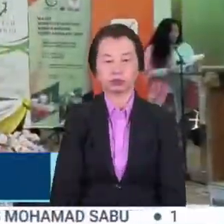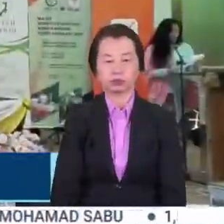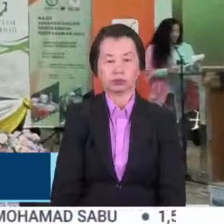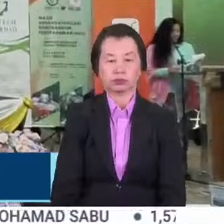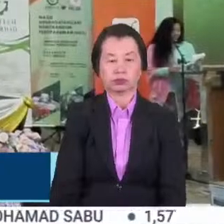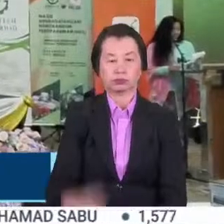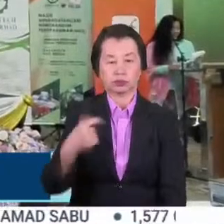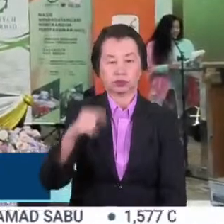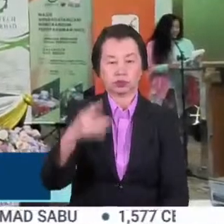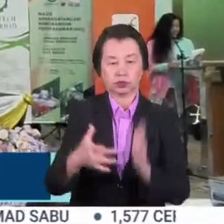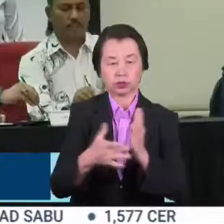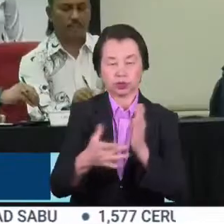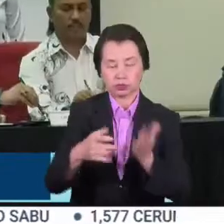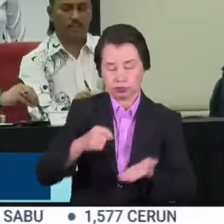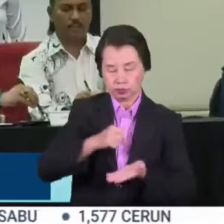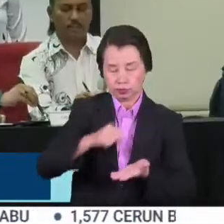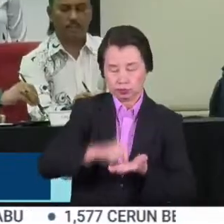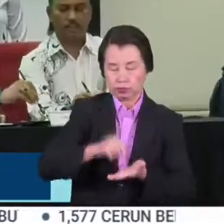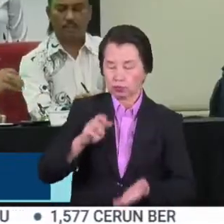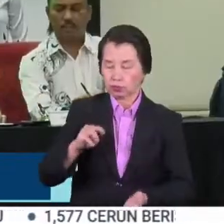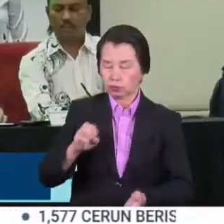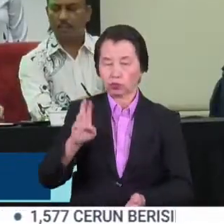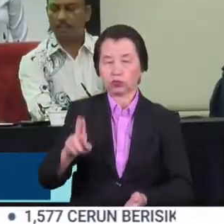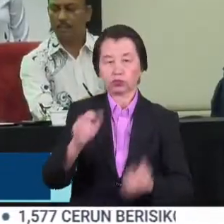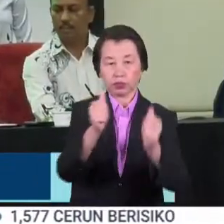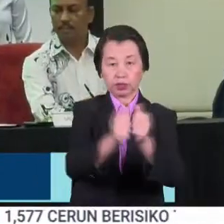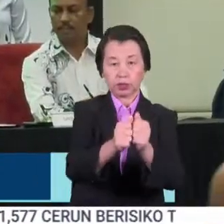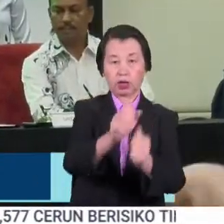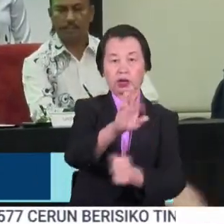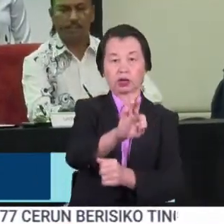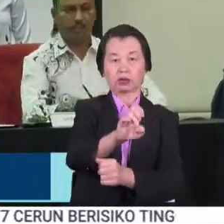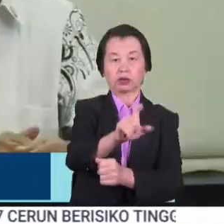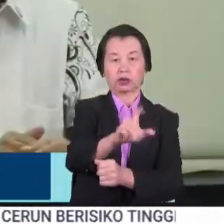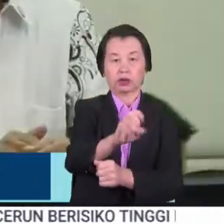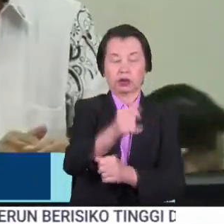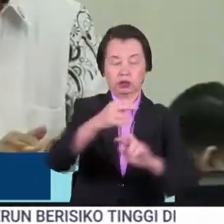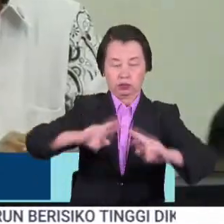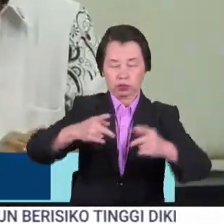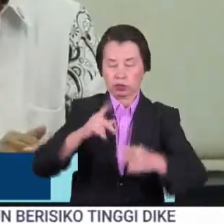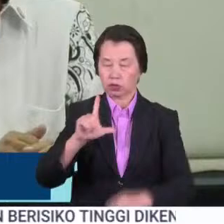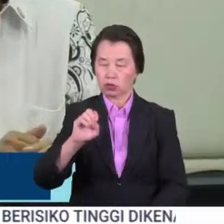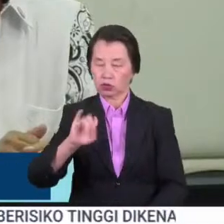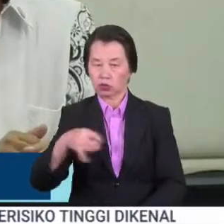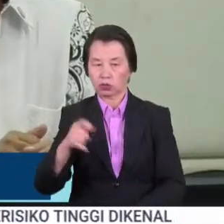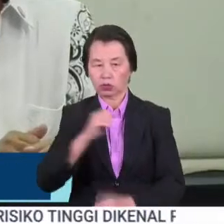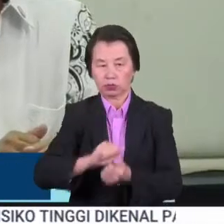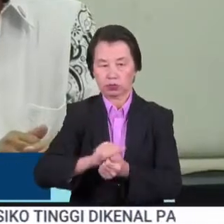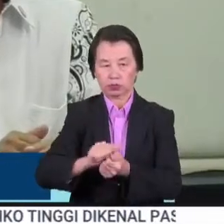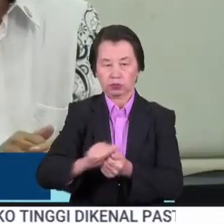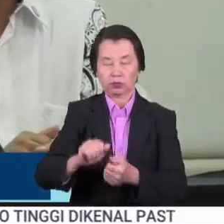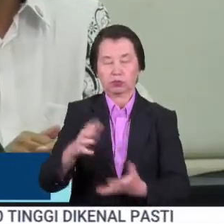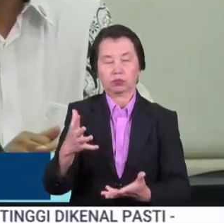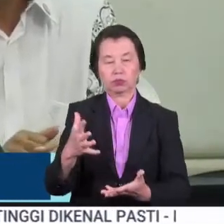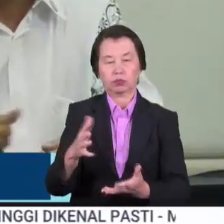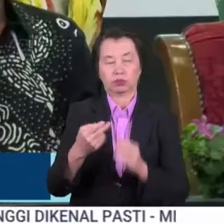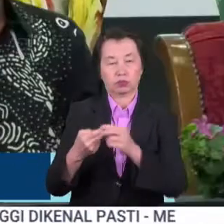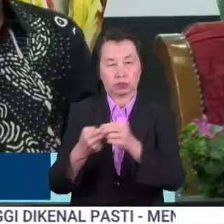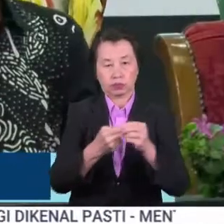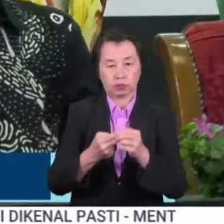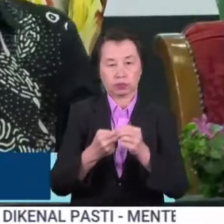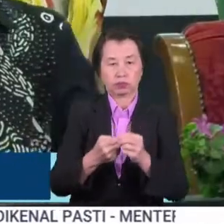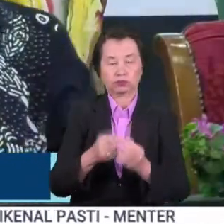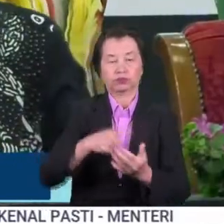Green Tech Axis Berhad menandatangani MOU dengan Felda bagi membangunkan loji pengurusan sisa bersepadu. Secara